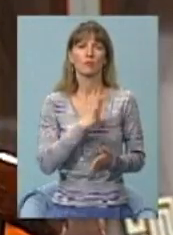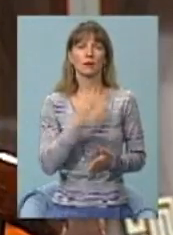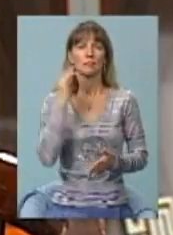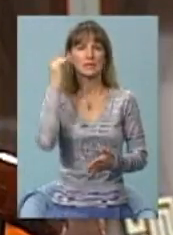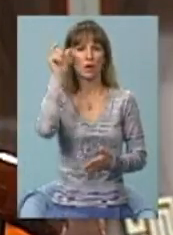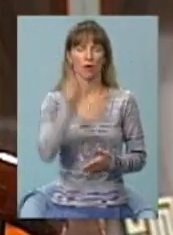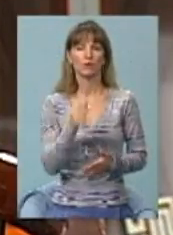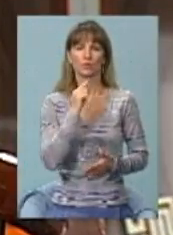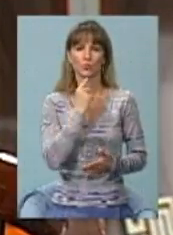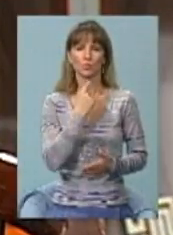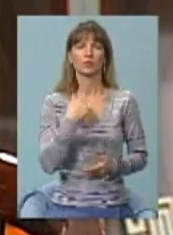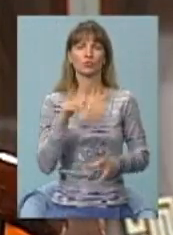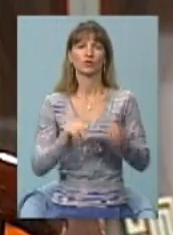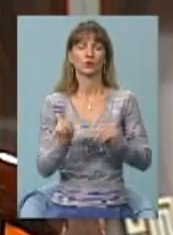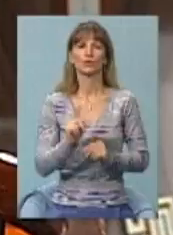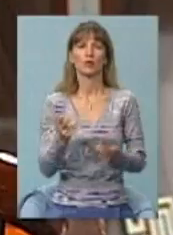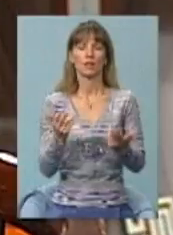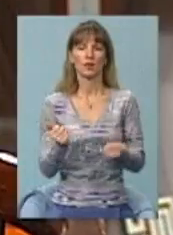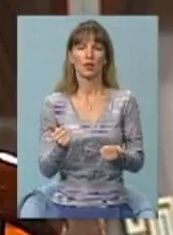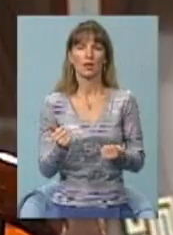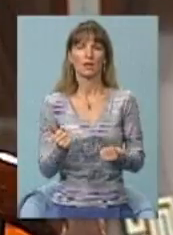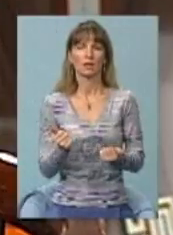ні? Які мінуси? Я вважаю, що так. Для цього